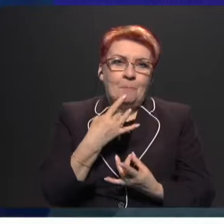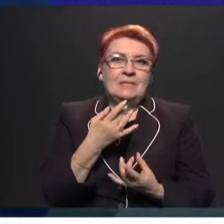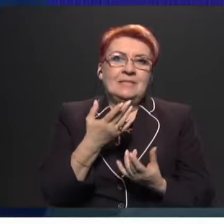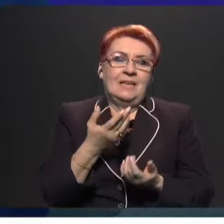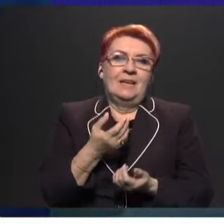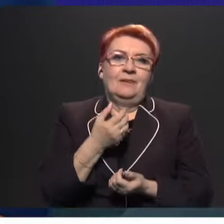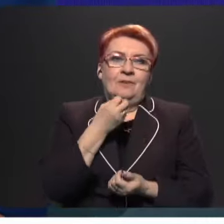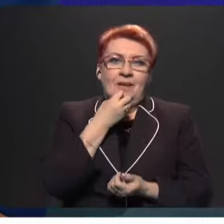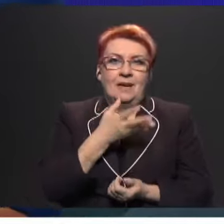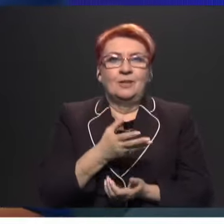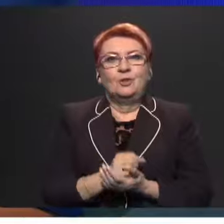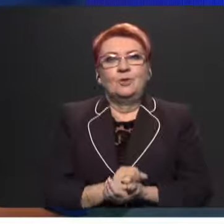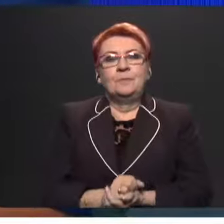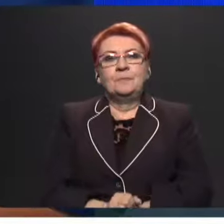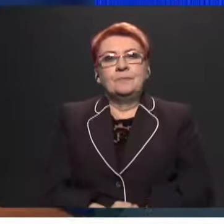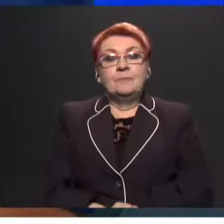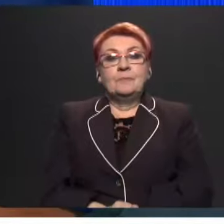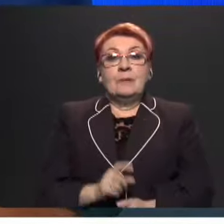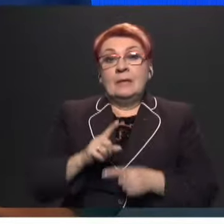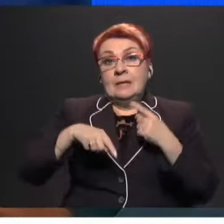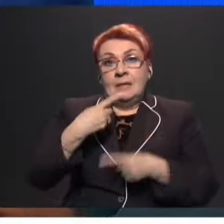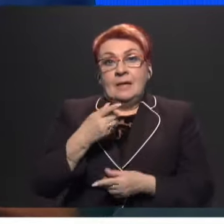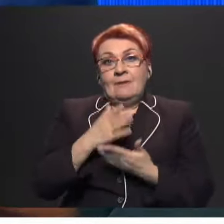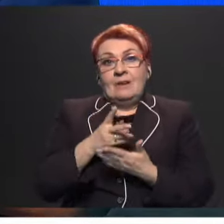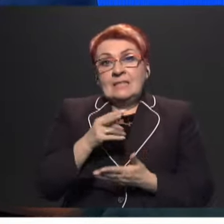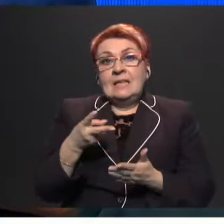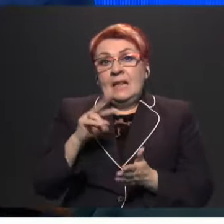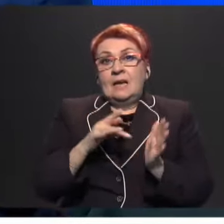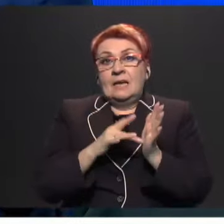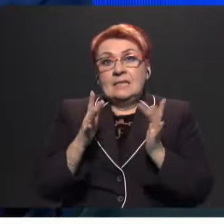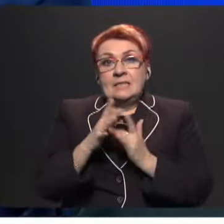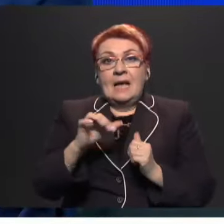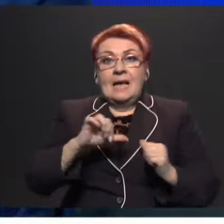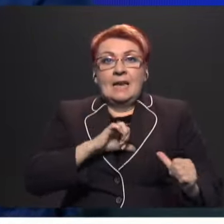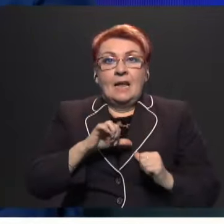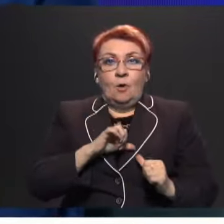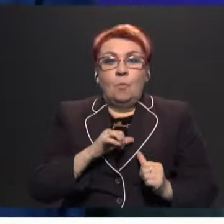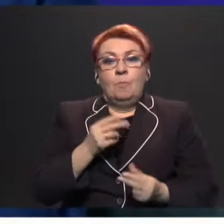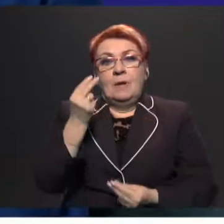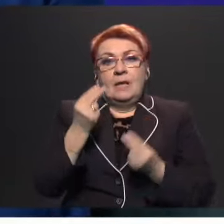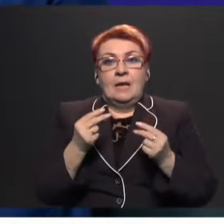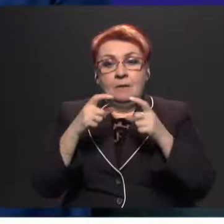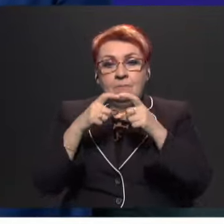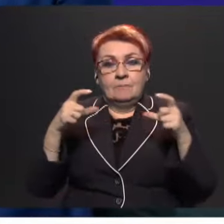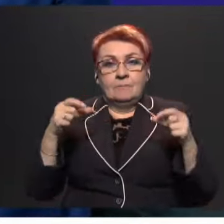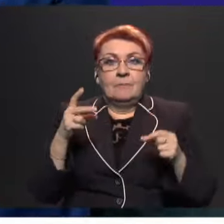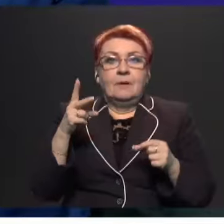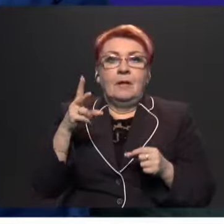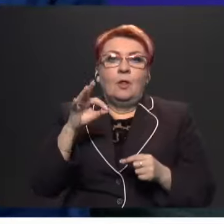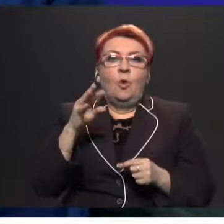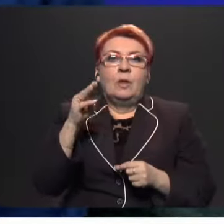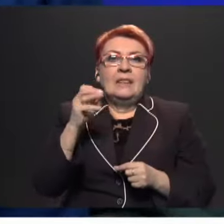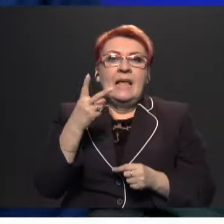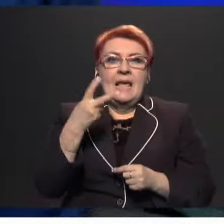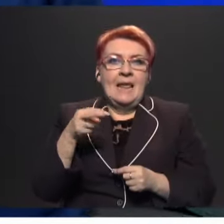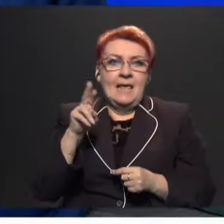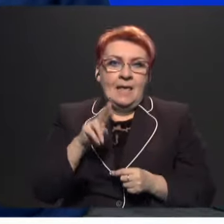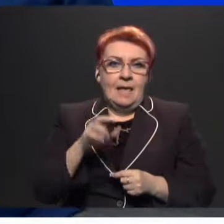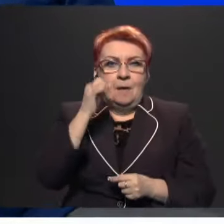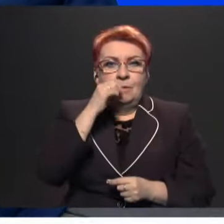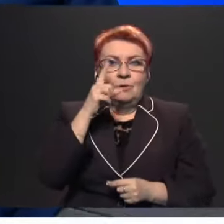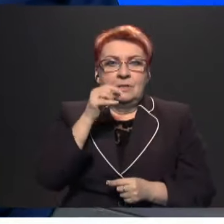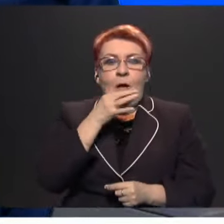Следующий вопрос. Верное замечание. Является ли для христиан грехом участие в лотереях, таких как Мечталион или подобных? Благодарю